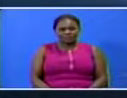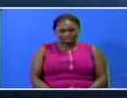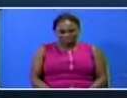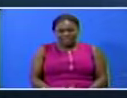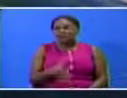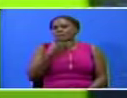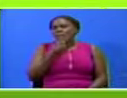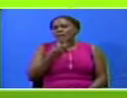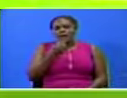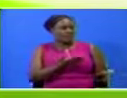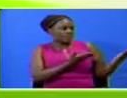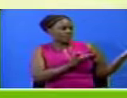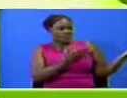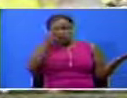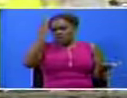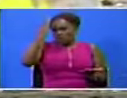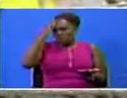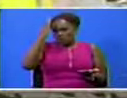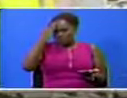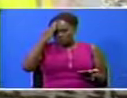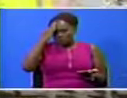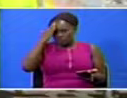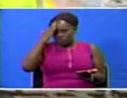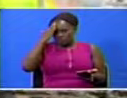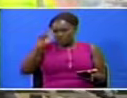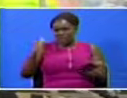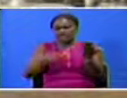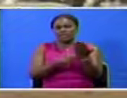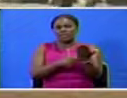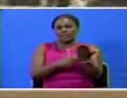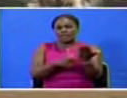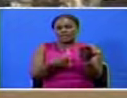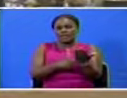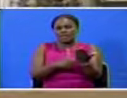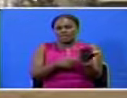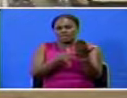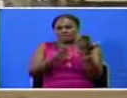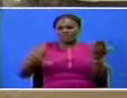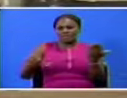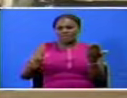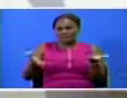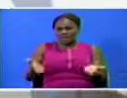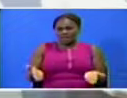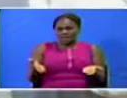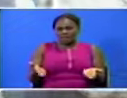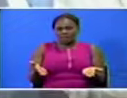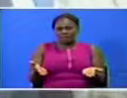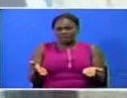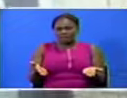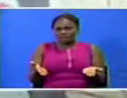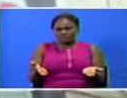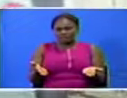Nicholas Lelei anayetambulika maarufu kama Cheptuget ni jina ambalo limetajwa kwa matao ya juu hapa Kamagut, kaunti ya Uasin